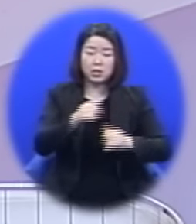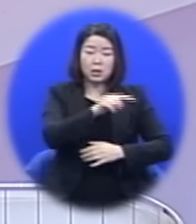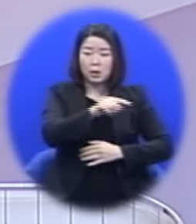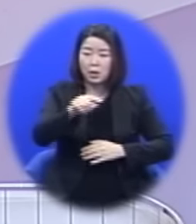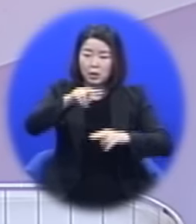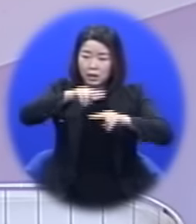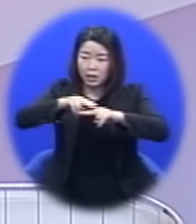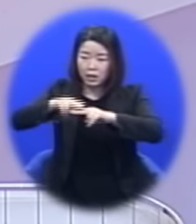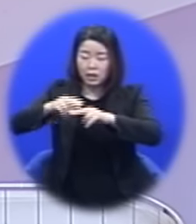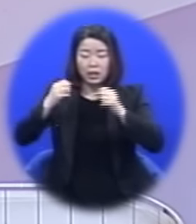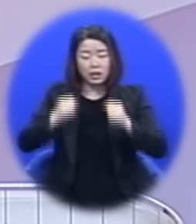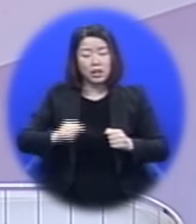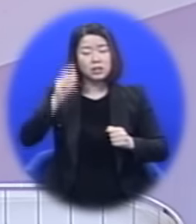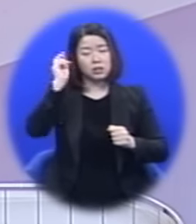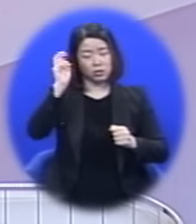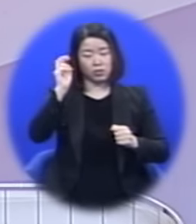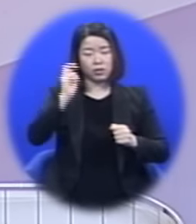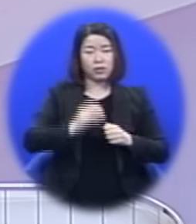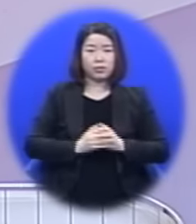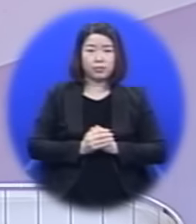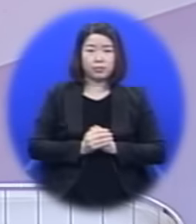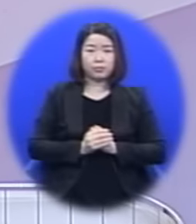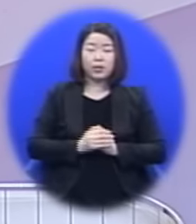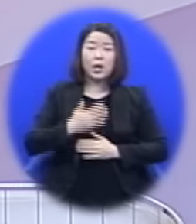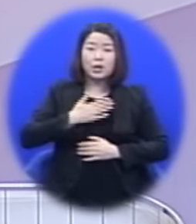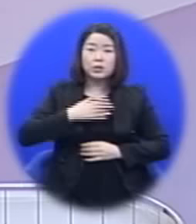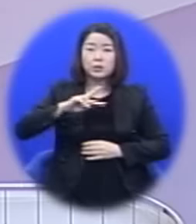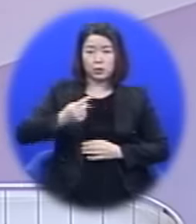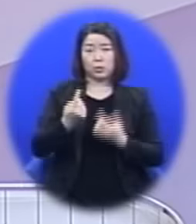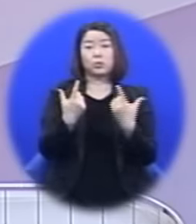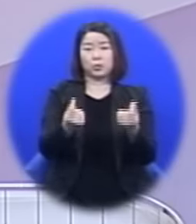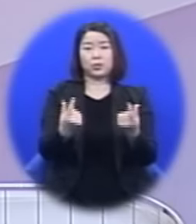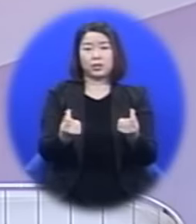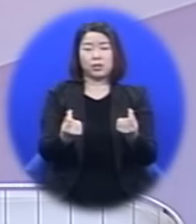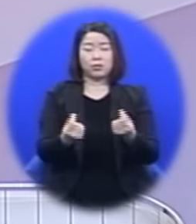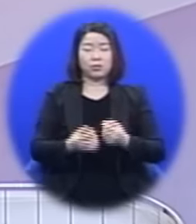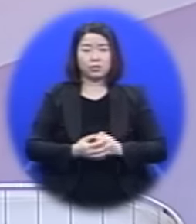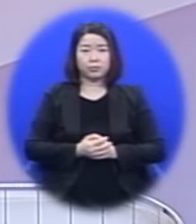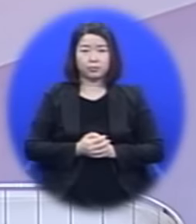수 있다고 생각합니다. 저도 그랬었어요.